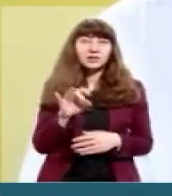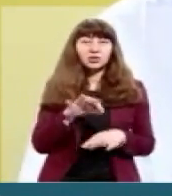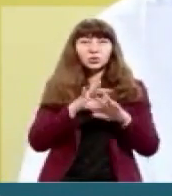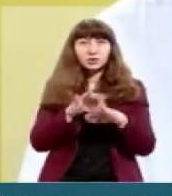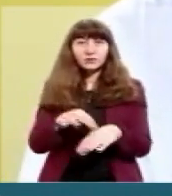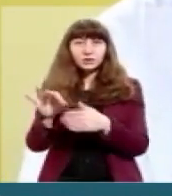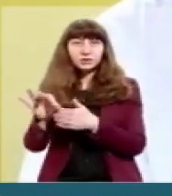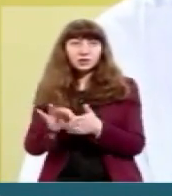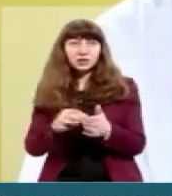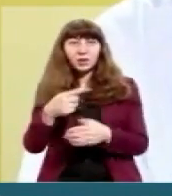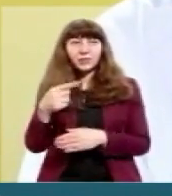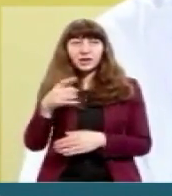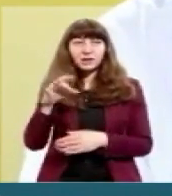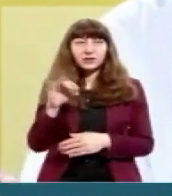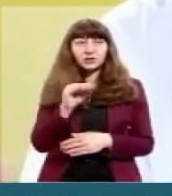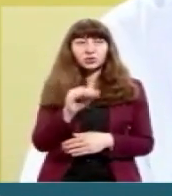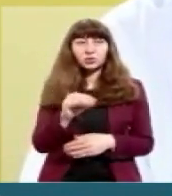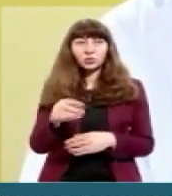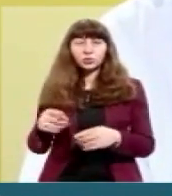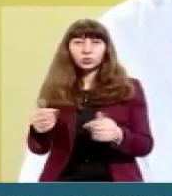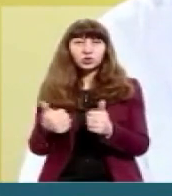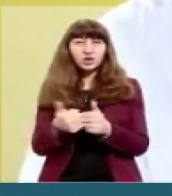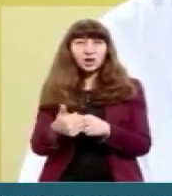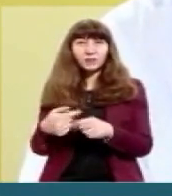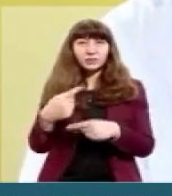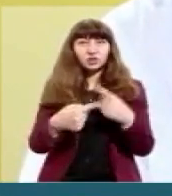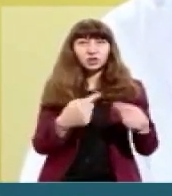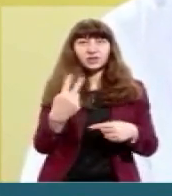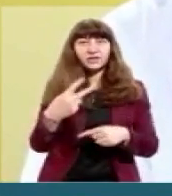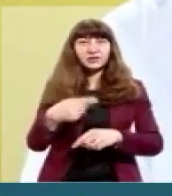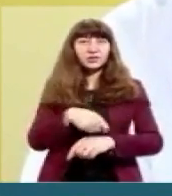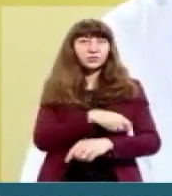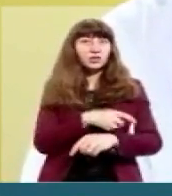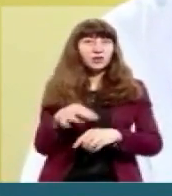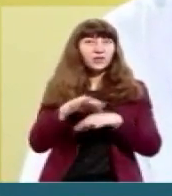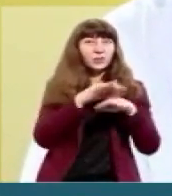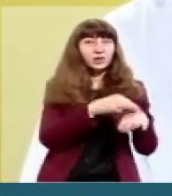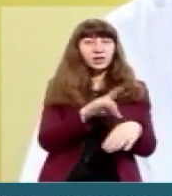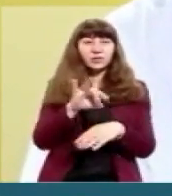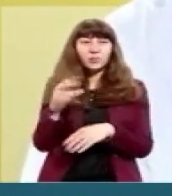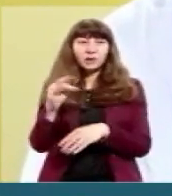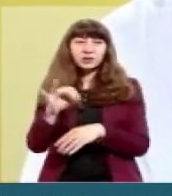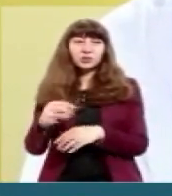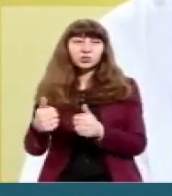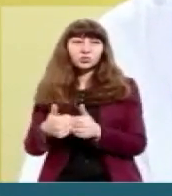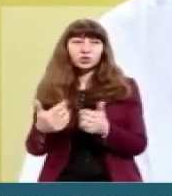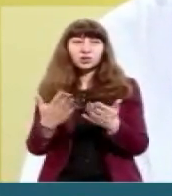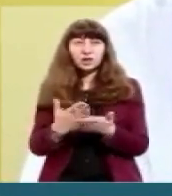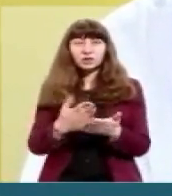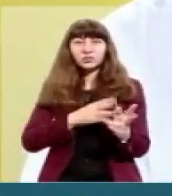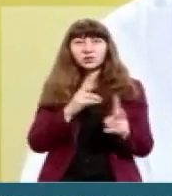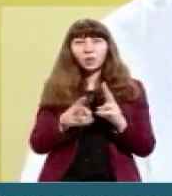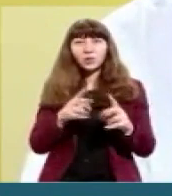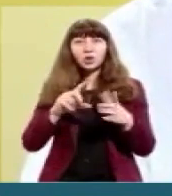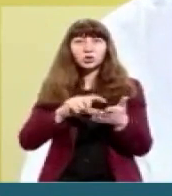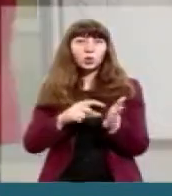скорой помощи, он тут же на 1-м этаже. Если его надо в реанимацию, он тут же, буквально через 20 метров, он уже в реанимации. На территории этой же реанимации находится операционный блок,